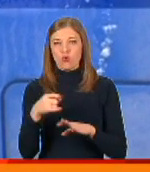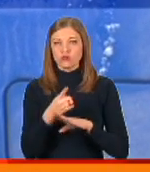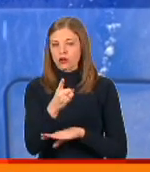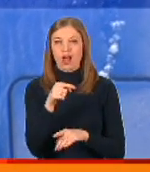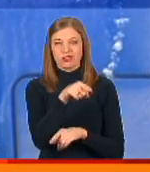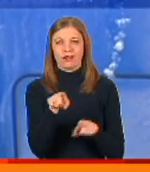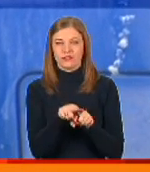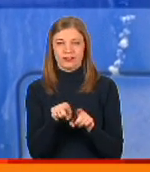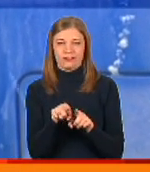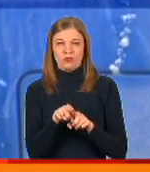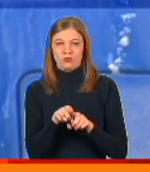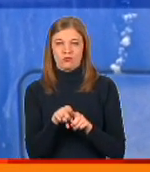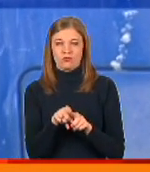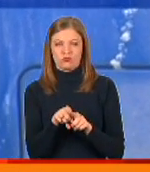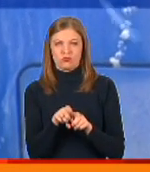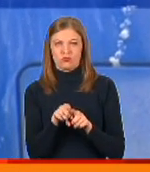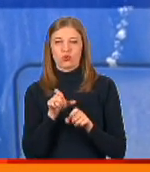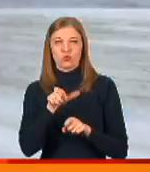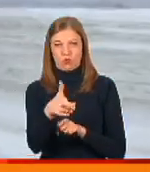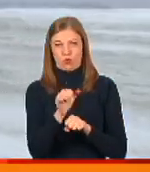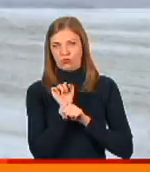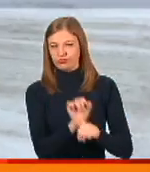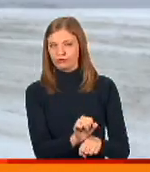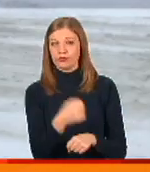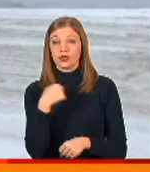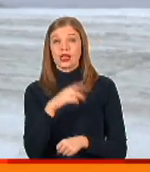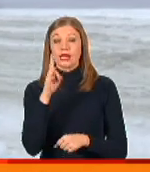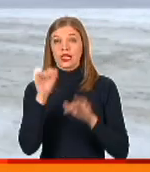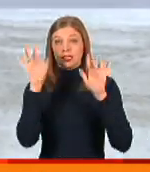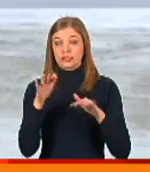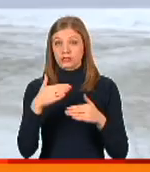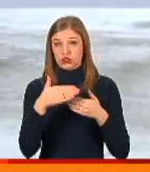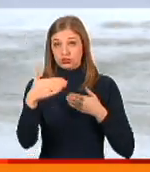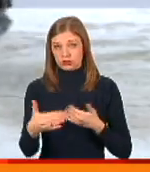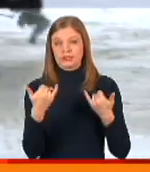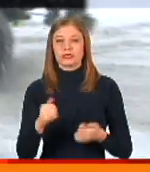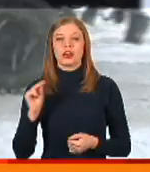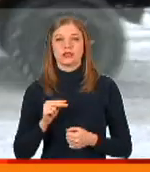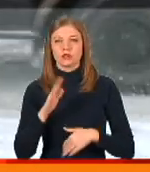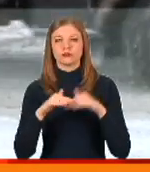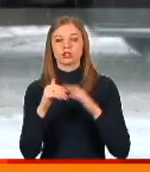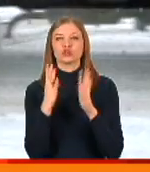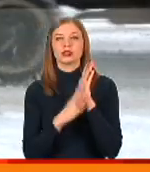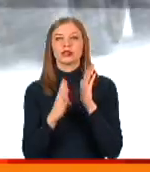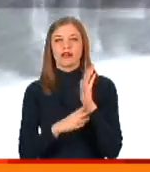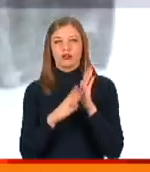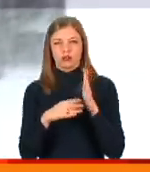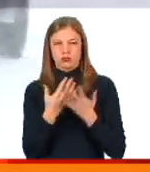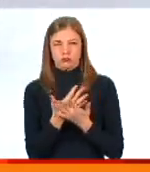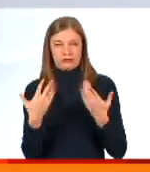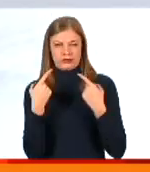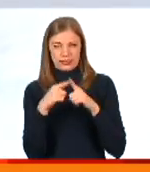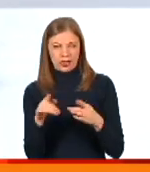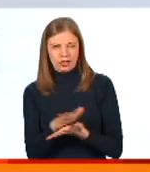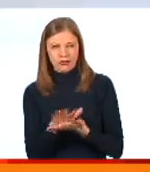там все одно дорога перекрита. На засніжених ділянках нині працює майже 90 одиниць прибиральної